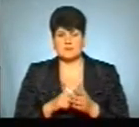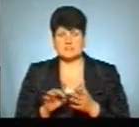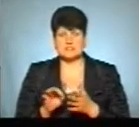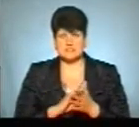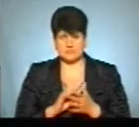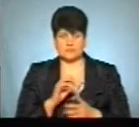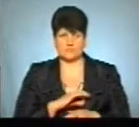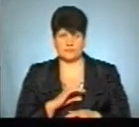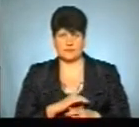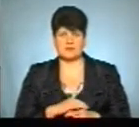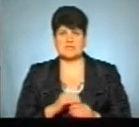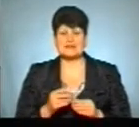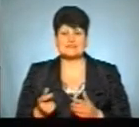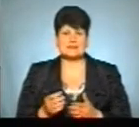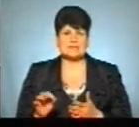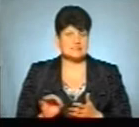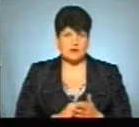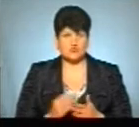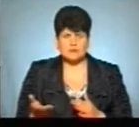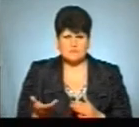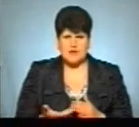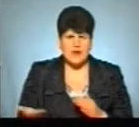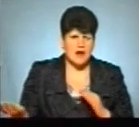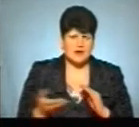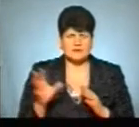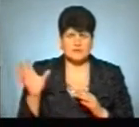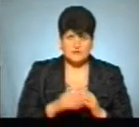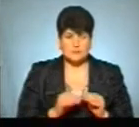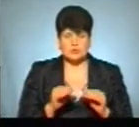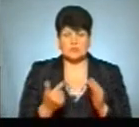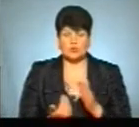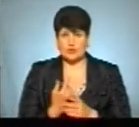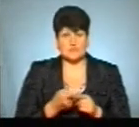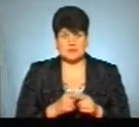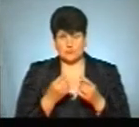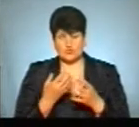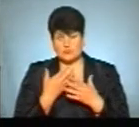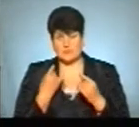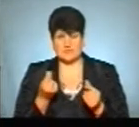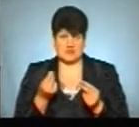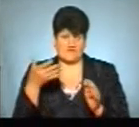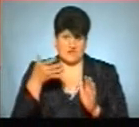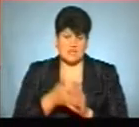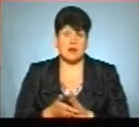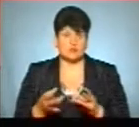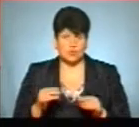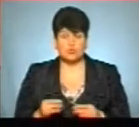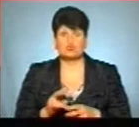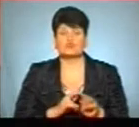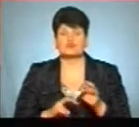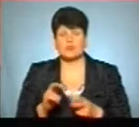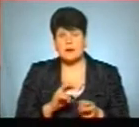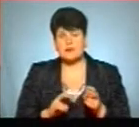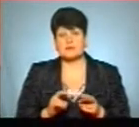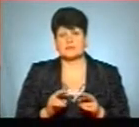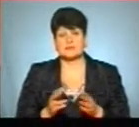всі дерева і посадити нові – це, мабуть, непросто, і це досить витратно. Тому шукаються методи такі